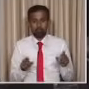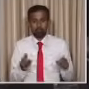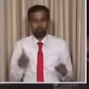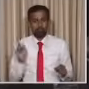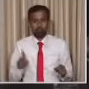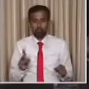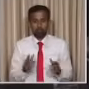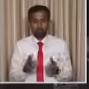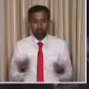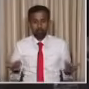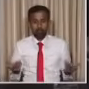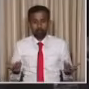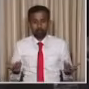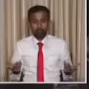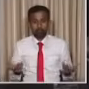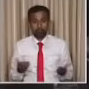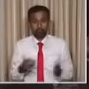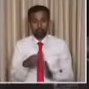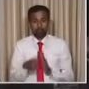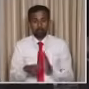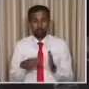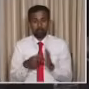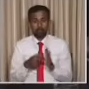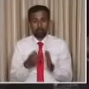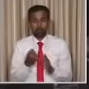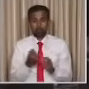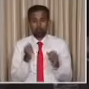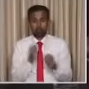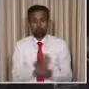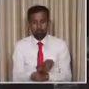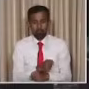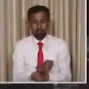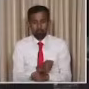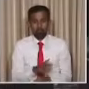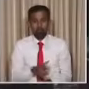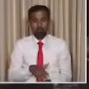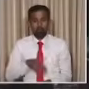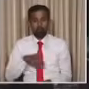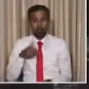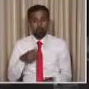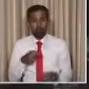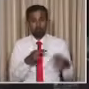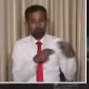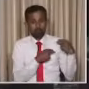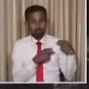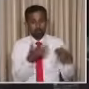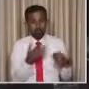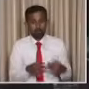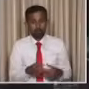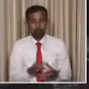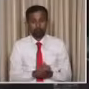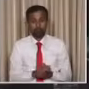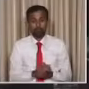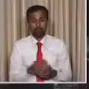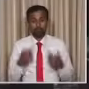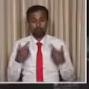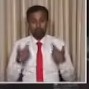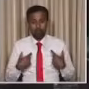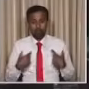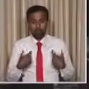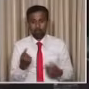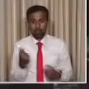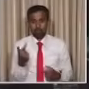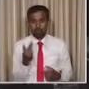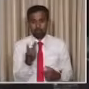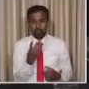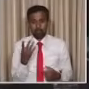කරන්නේ නැහැ. ඒ නිසා මේ රටේ ආර්ථිකේ බංකොලොත් කරන්න ප්‍රධාන වශයෙන් වග උත්තරකරුව වෙච්ච රාජපක්ෂලා කීප දෙනා